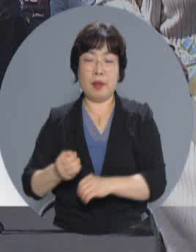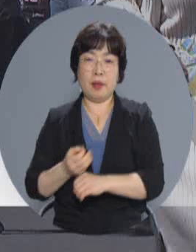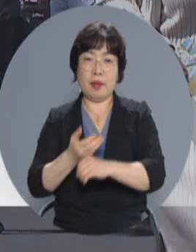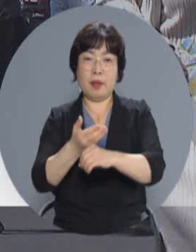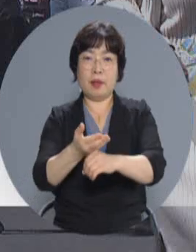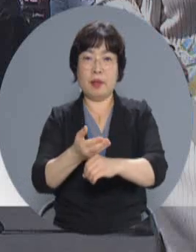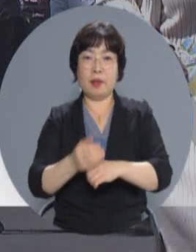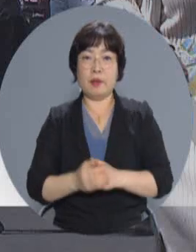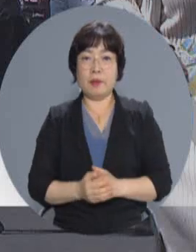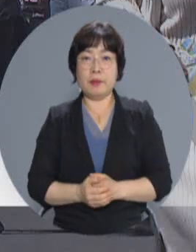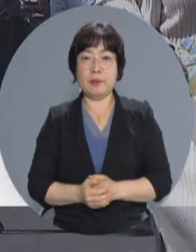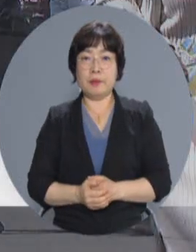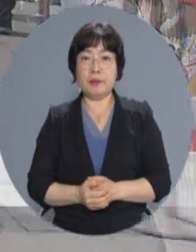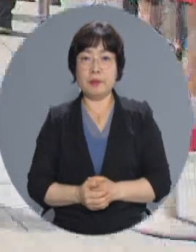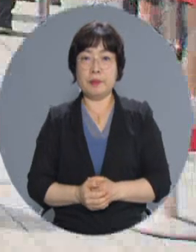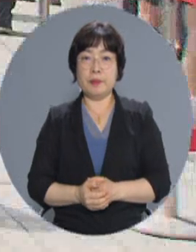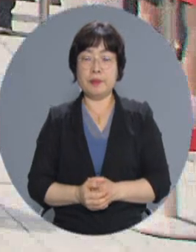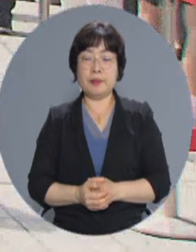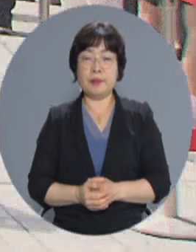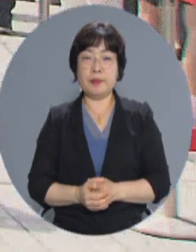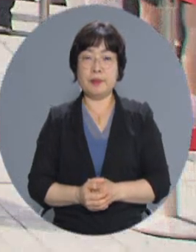기자입니다.